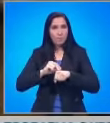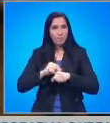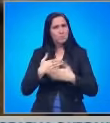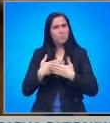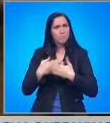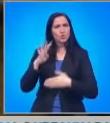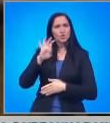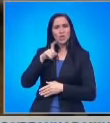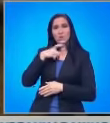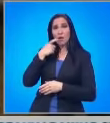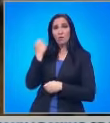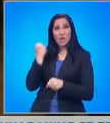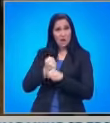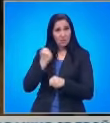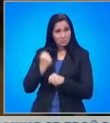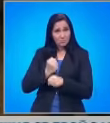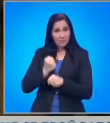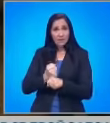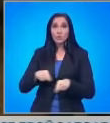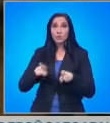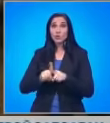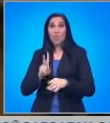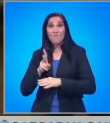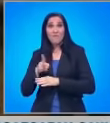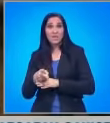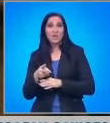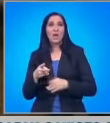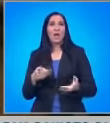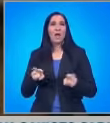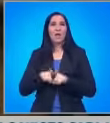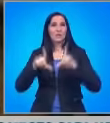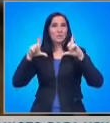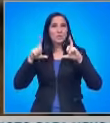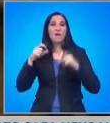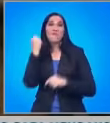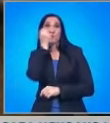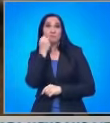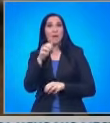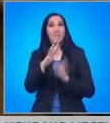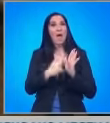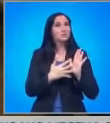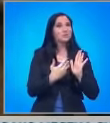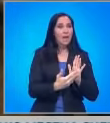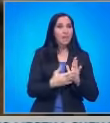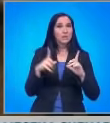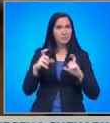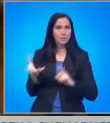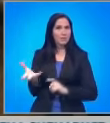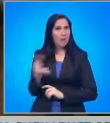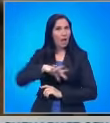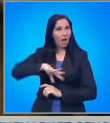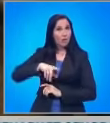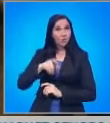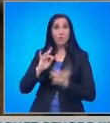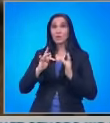близо 40 годишен стаж също попадна в измамната схема. Снимките най-често се взимат от интернет